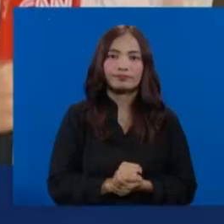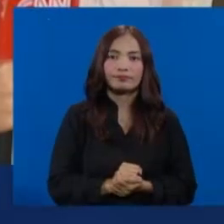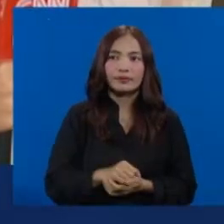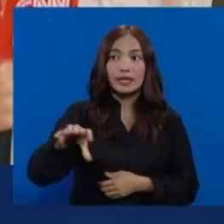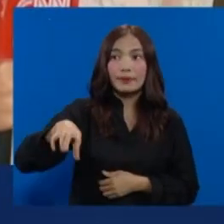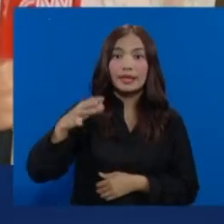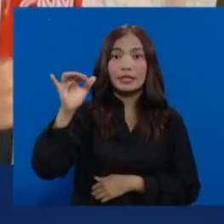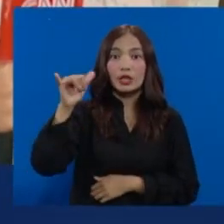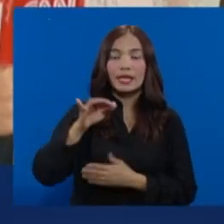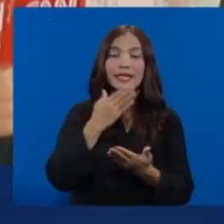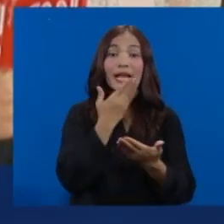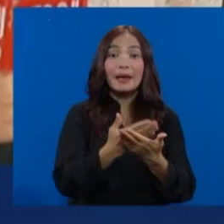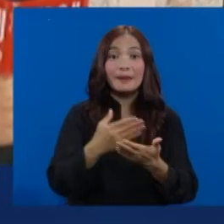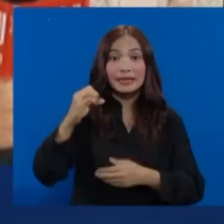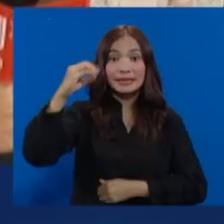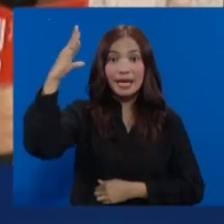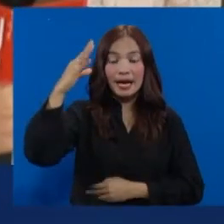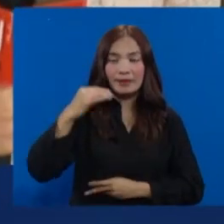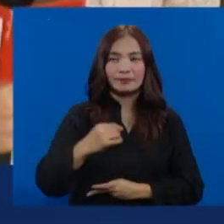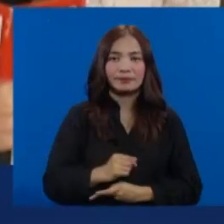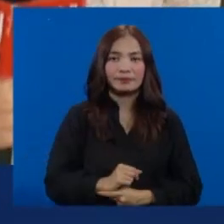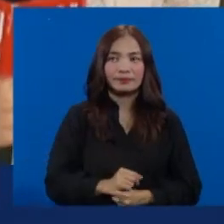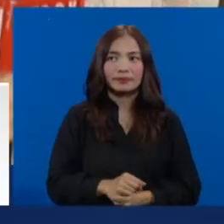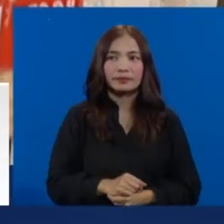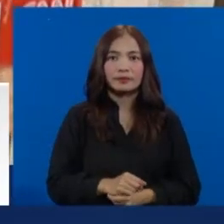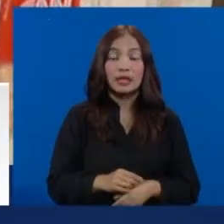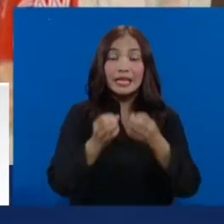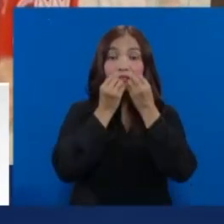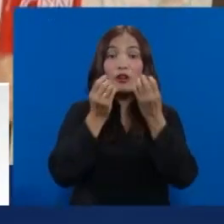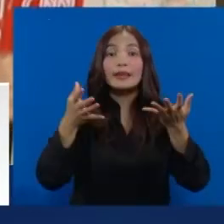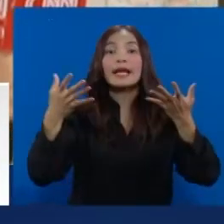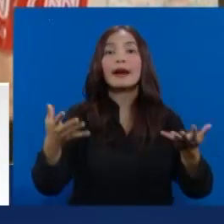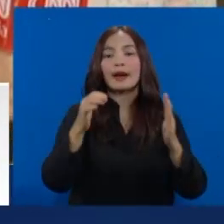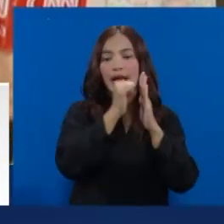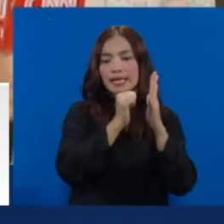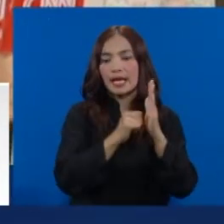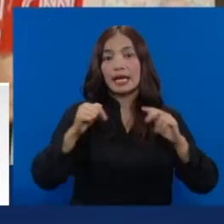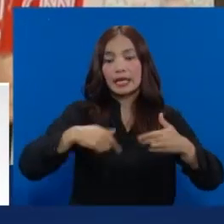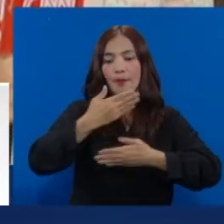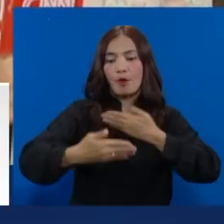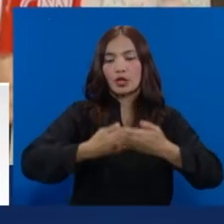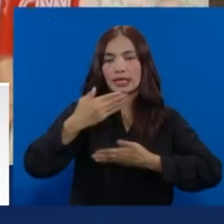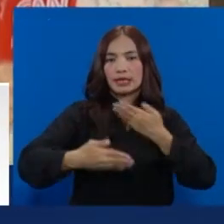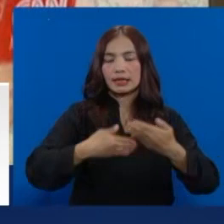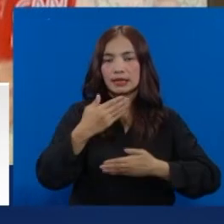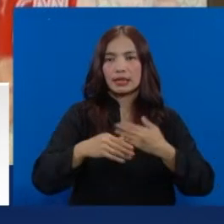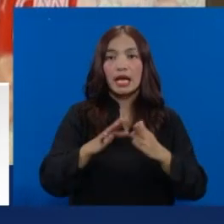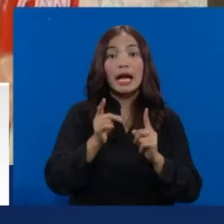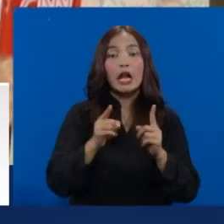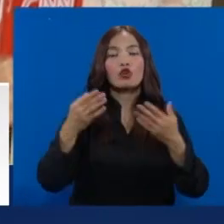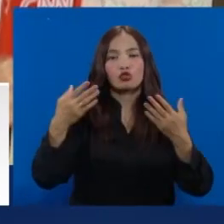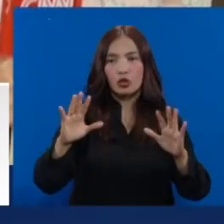Yogyakarta. Selamat siang Naya. Naya, bisa Anda sampaikan prosesi yang dijalani oleh keluarga Erina? Kalau tadi sudah